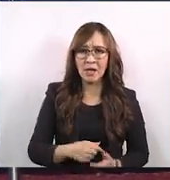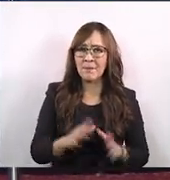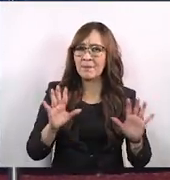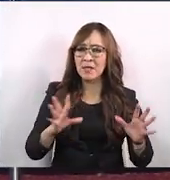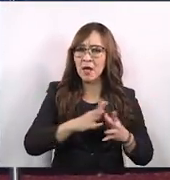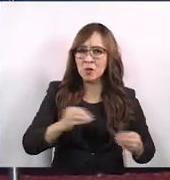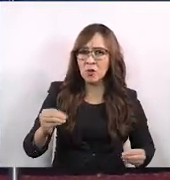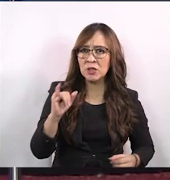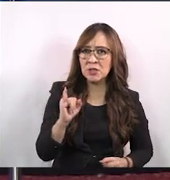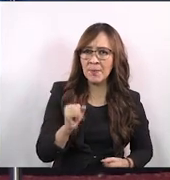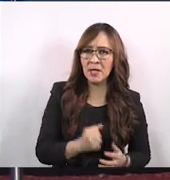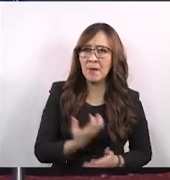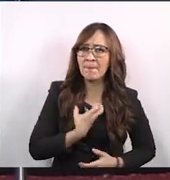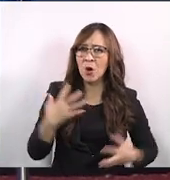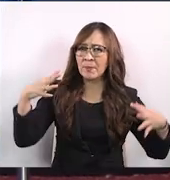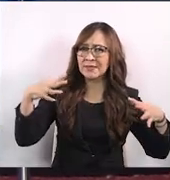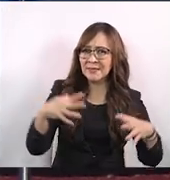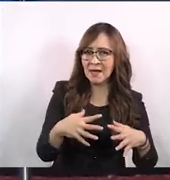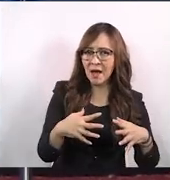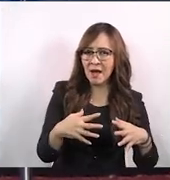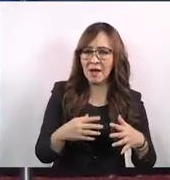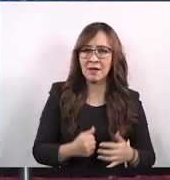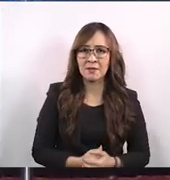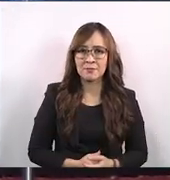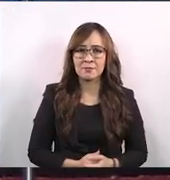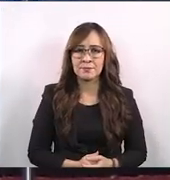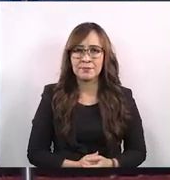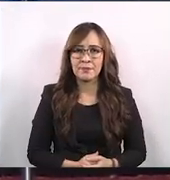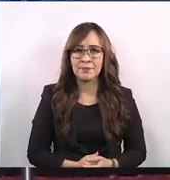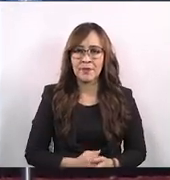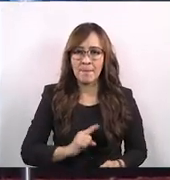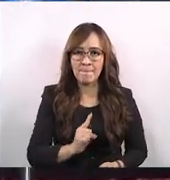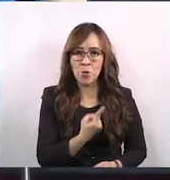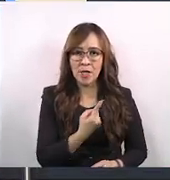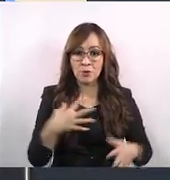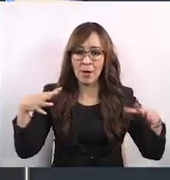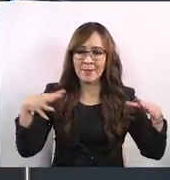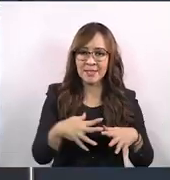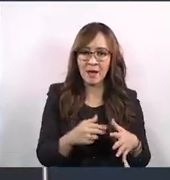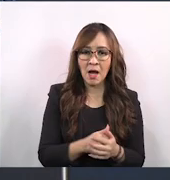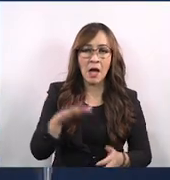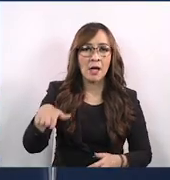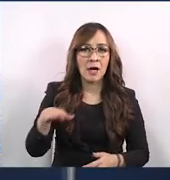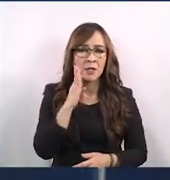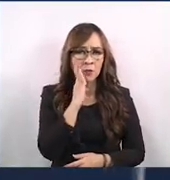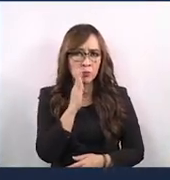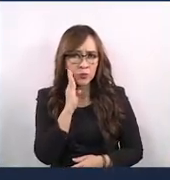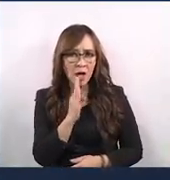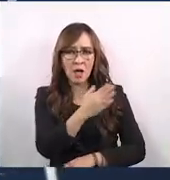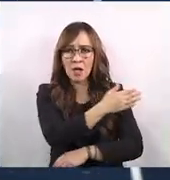kesana-kemari Hai Bro isobel ini bukan hanya menyerang suami-istri tapi mulai menyerang anak-anak muda